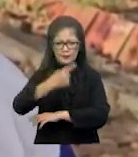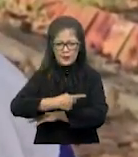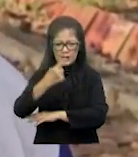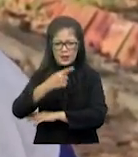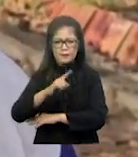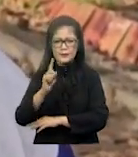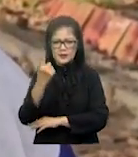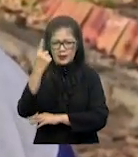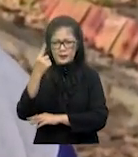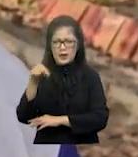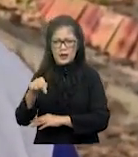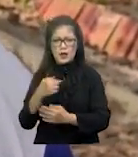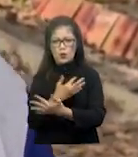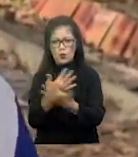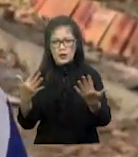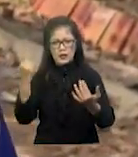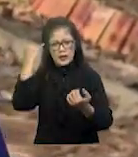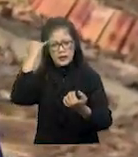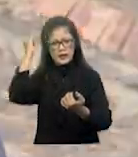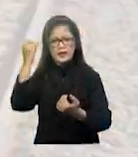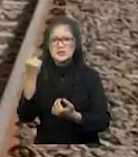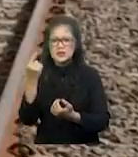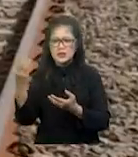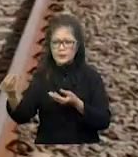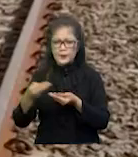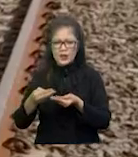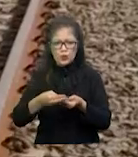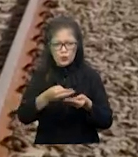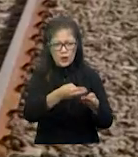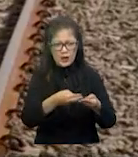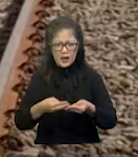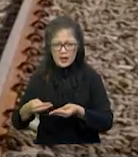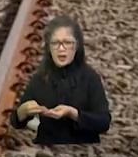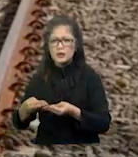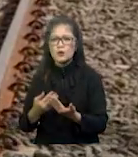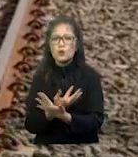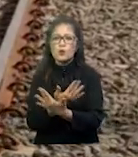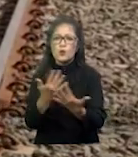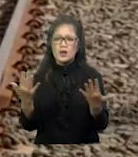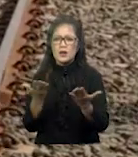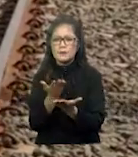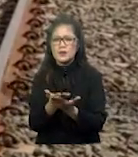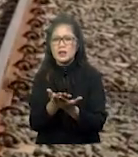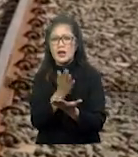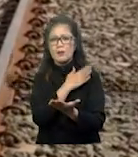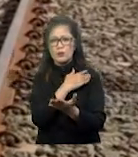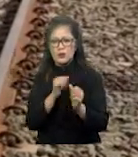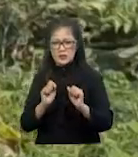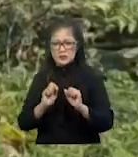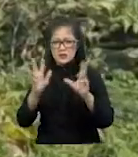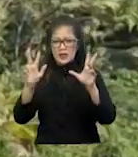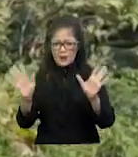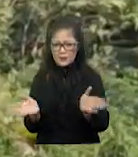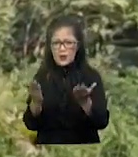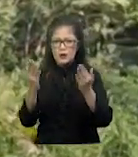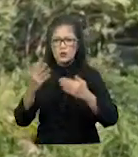istilahnya inisiatif masyarakat. Patungan. Iya. Warga meminta pemerintah Kabupaten Serang membangun pos jaga dan memberikan